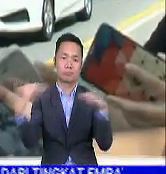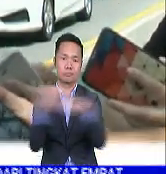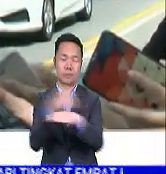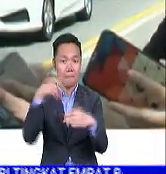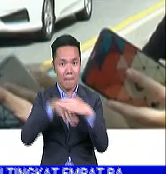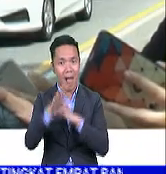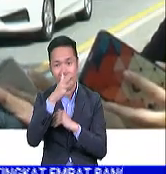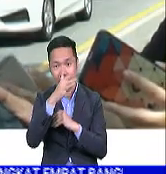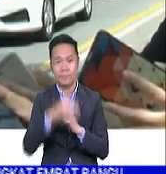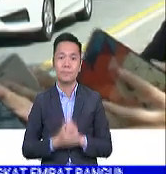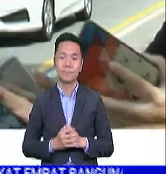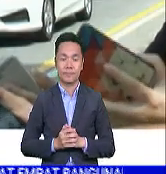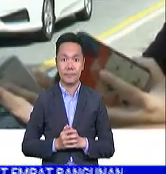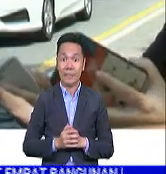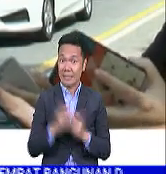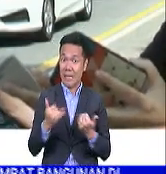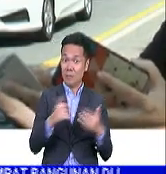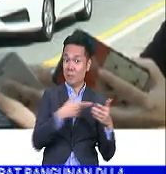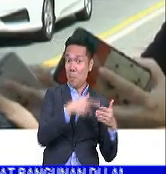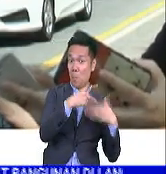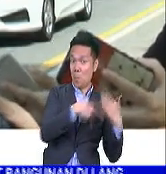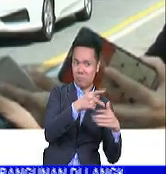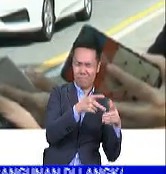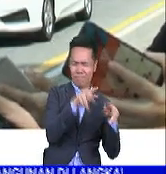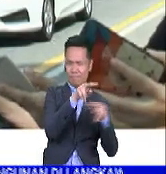sepanjang daripada Ops Selamat ini sebanyak